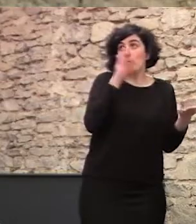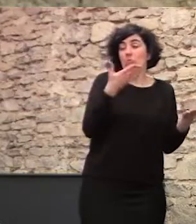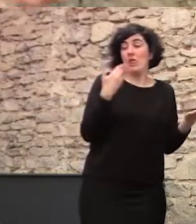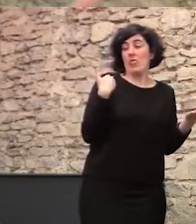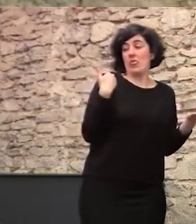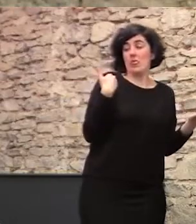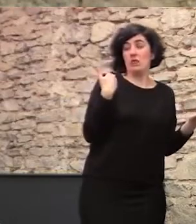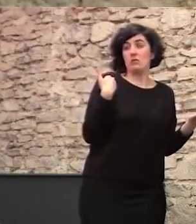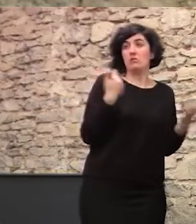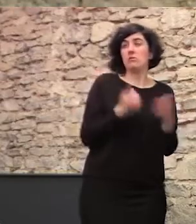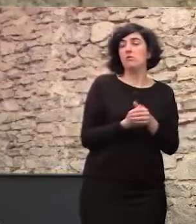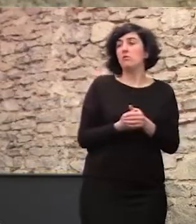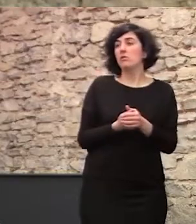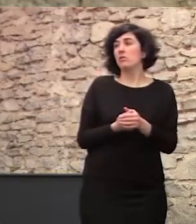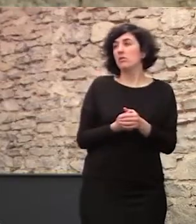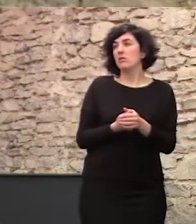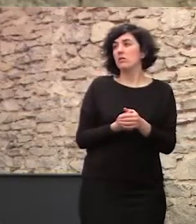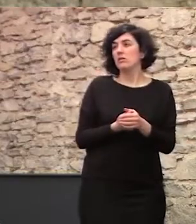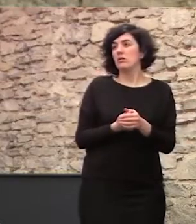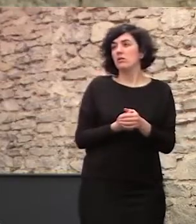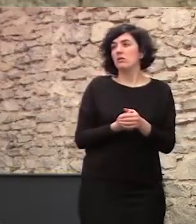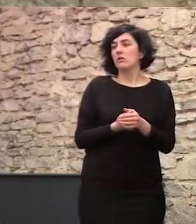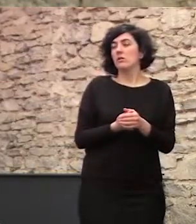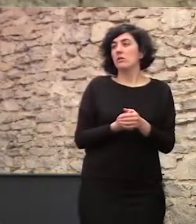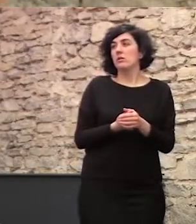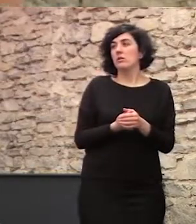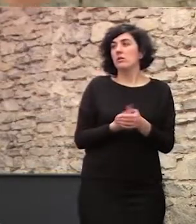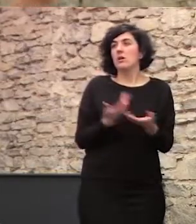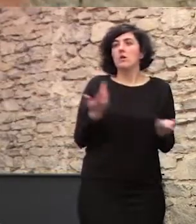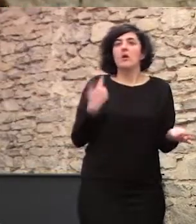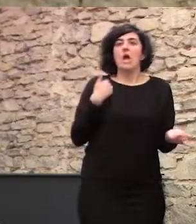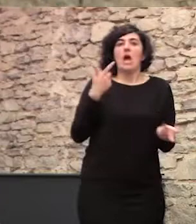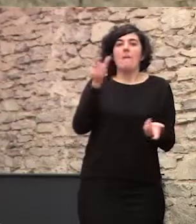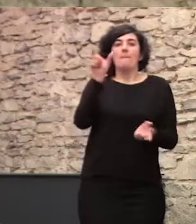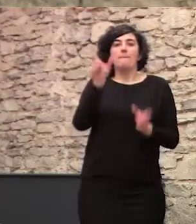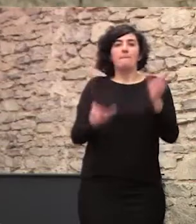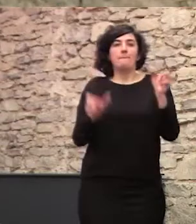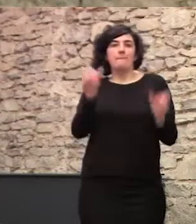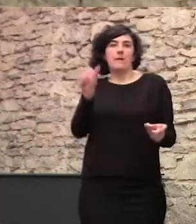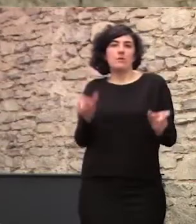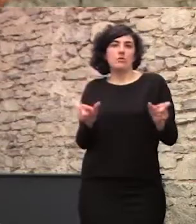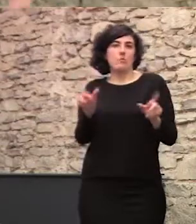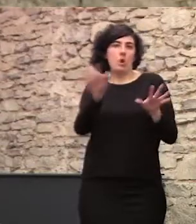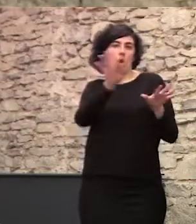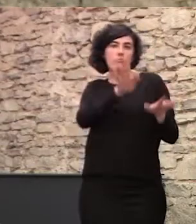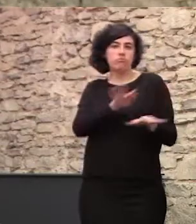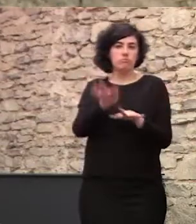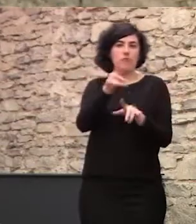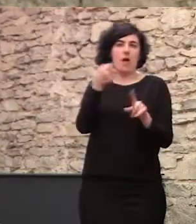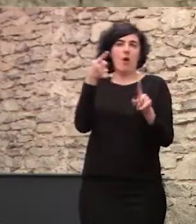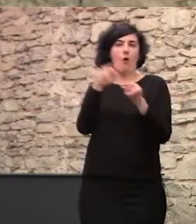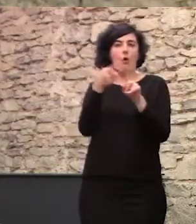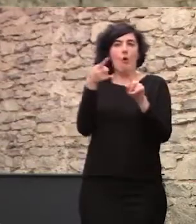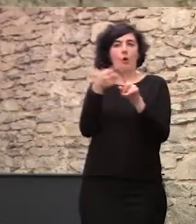zelan salduko dugu, liburua, zelan tentatuko ditugu, etorri direnak,